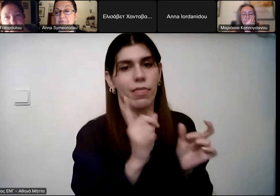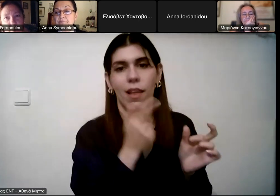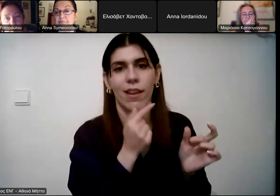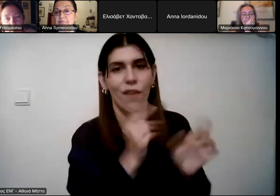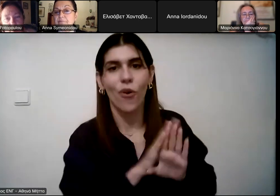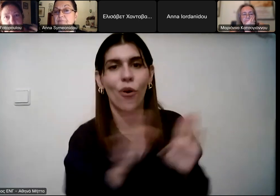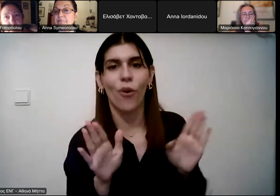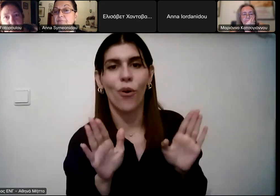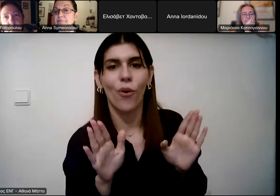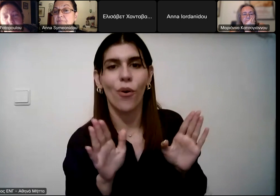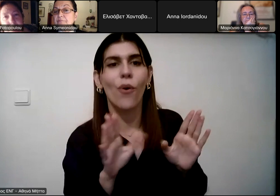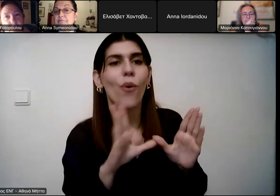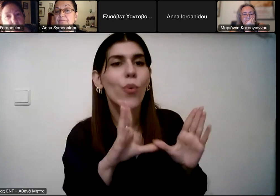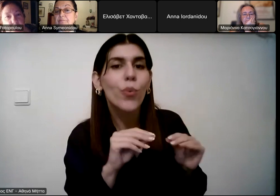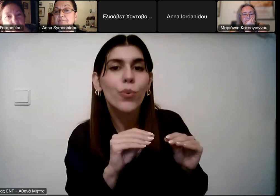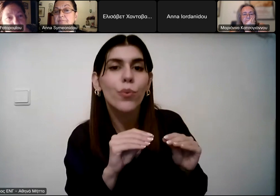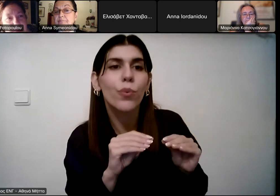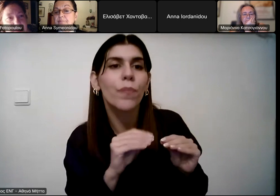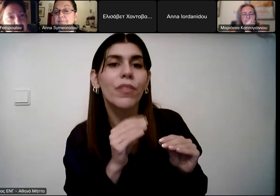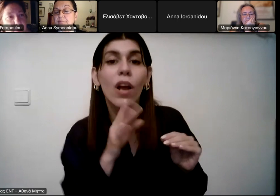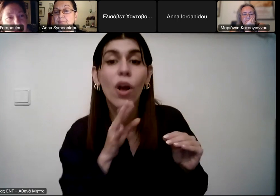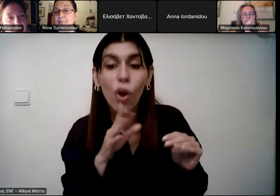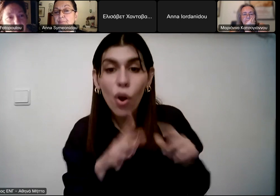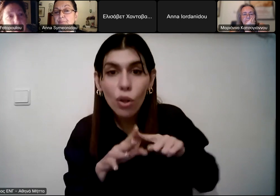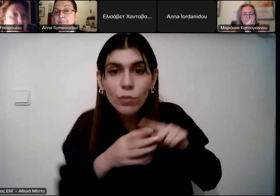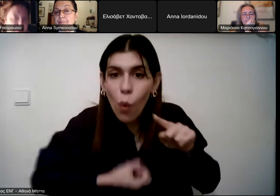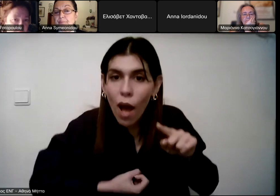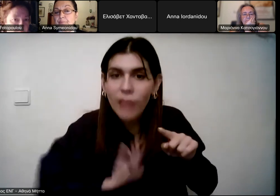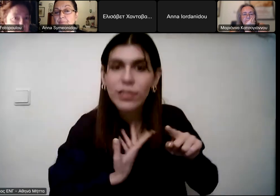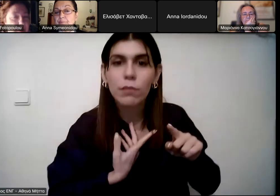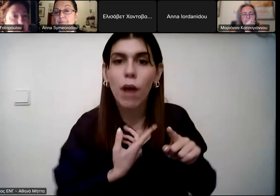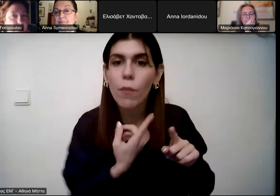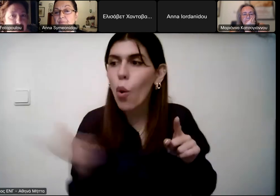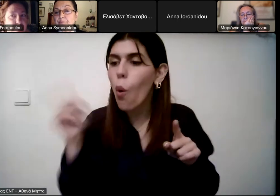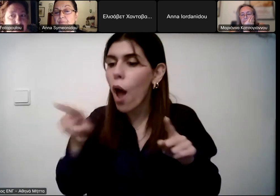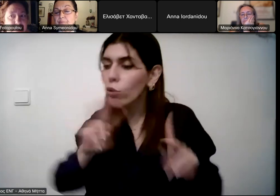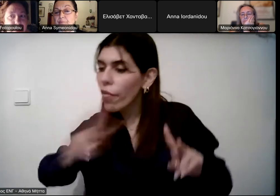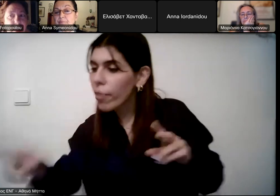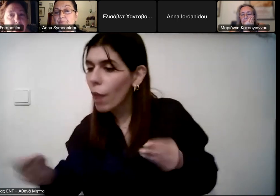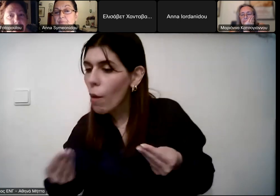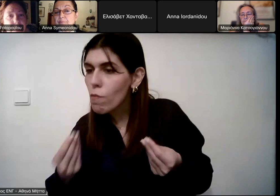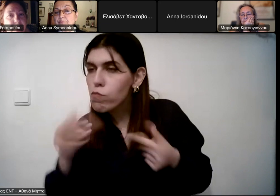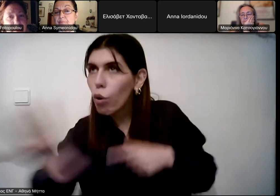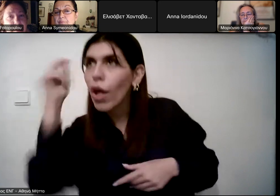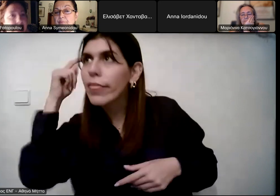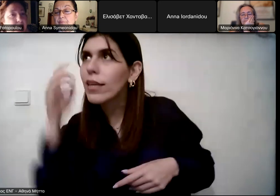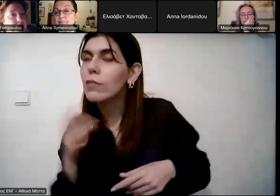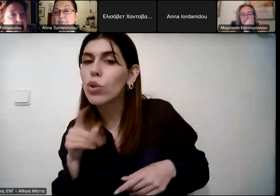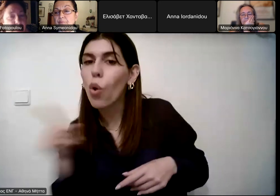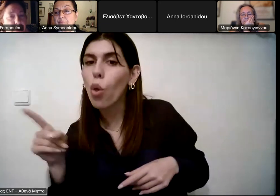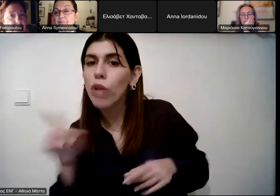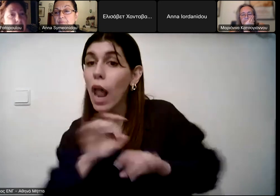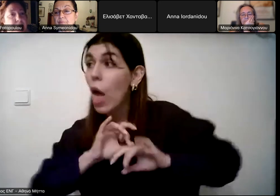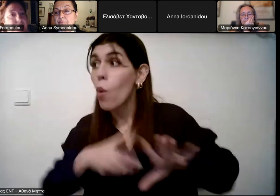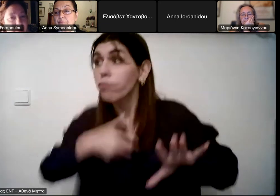να μην θίξεις το γλωσσικό αίσθημα του άλλου και ταυτοχρόνως να μην προσβάλλεις. Εγώ θα ήθελα τη